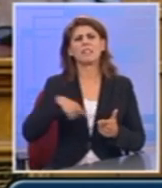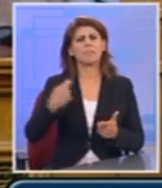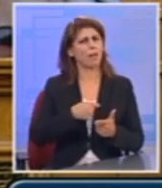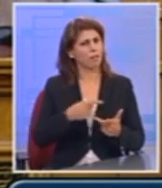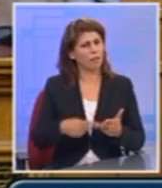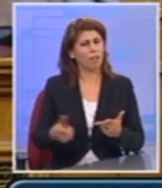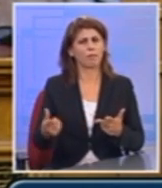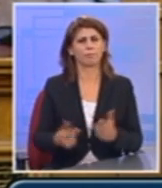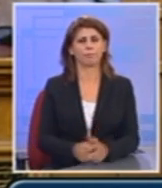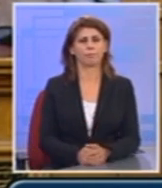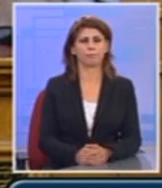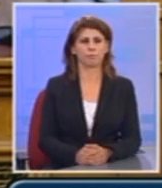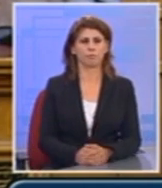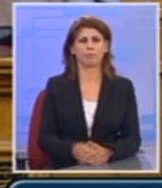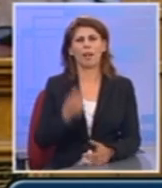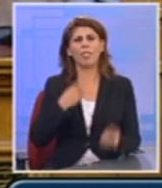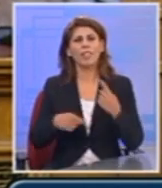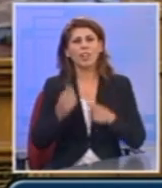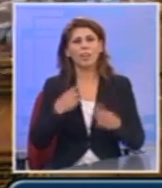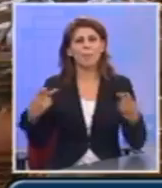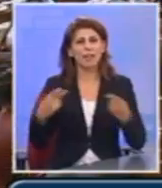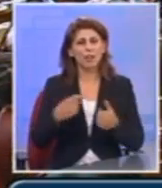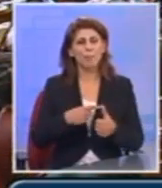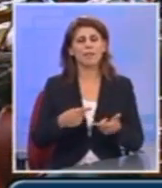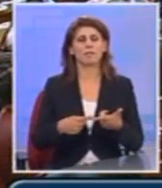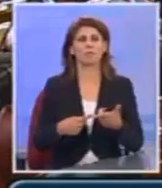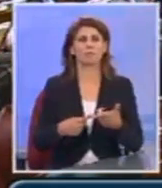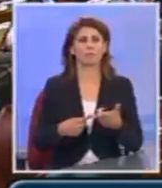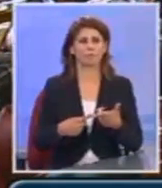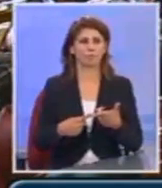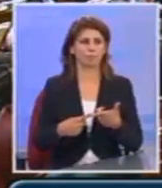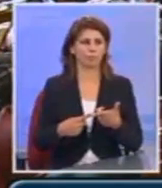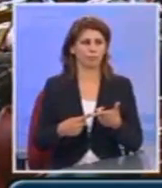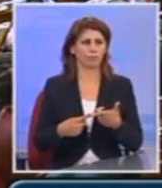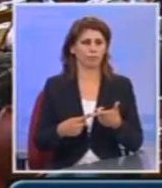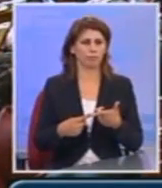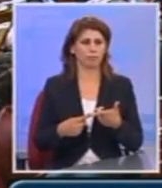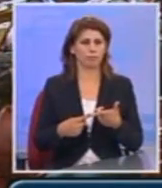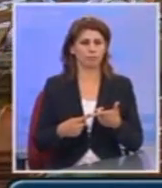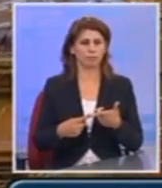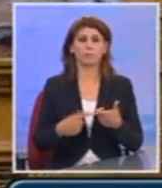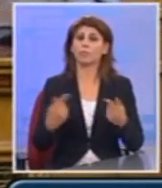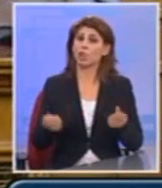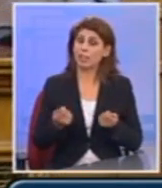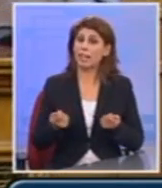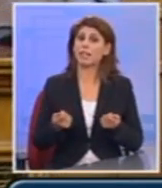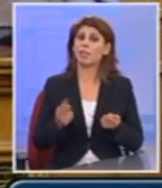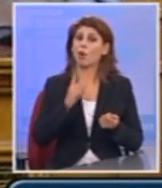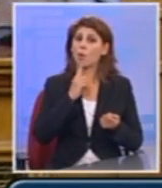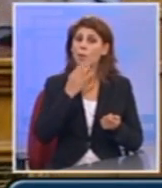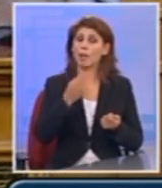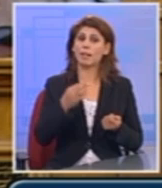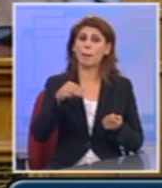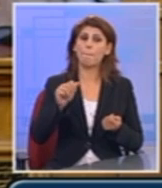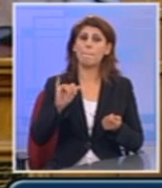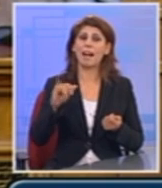ισπανία μας δικαιολόγησαν περικοπές το ότι έγιναν όπως έλεγε η